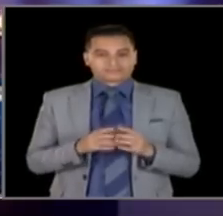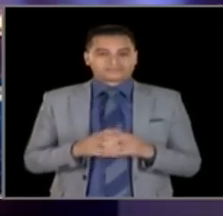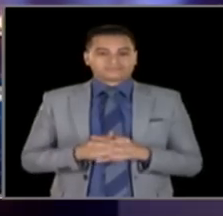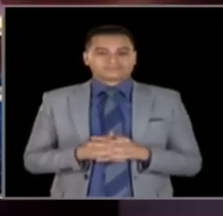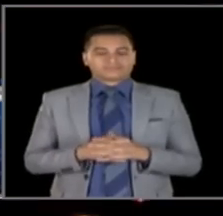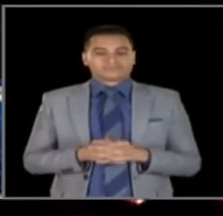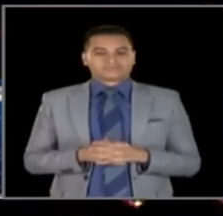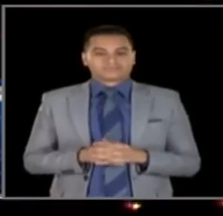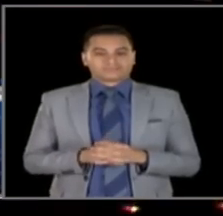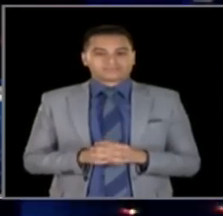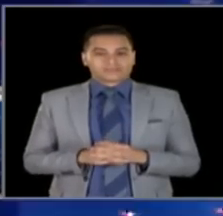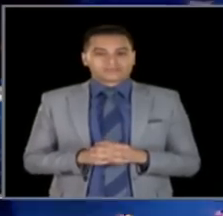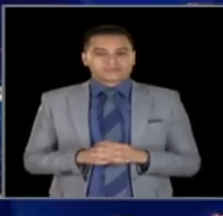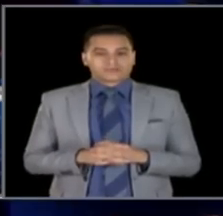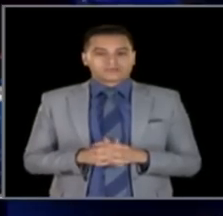خاطئة.